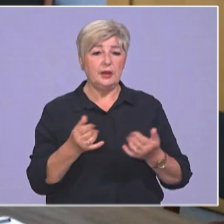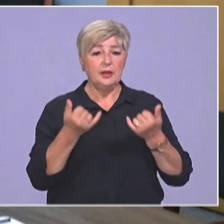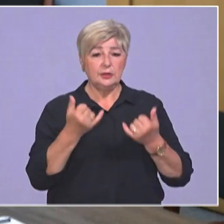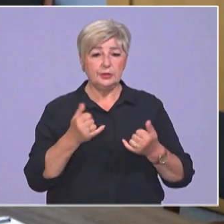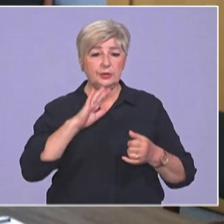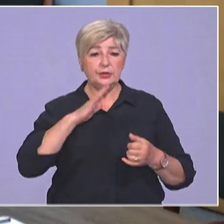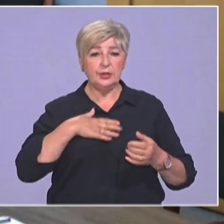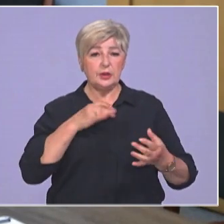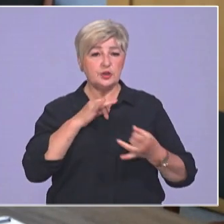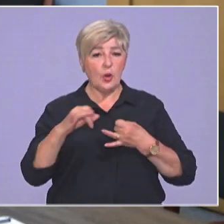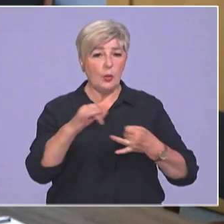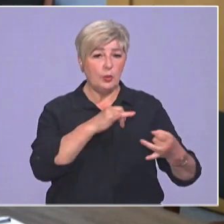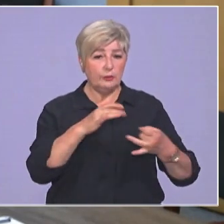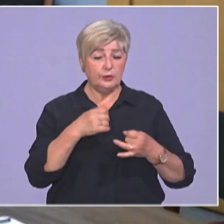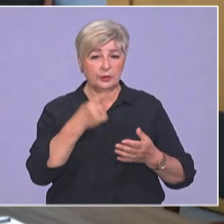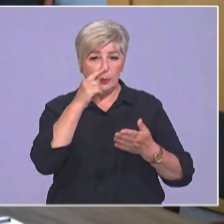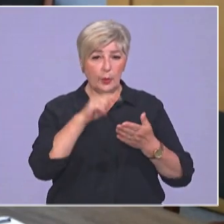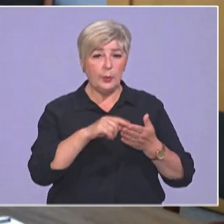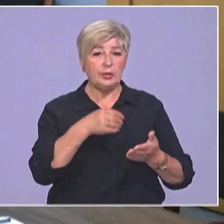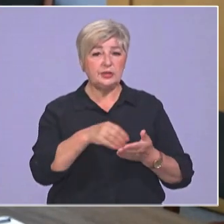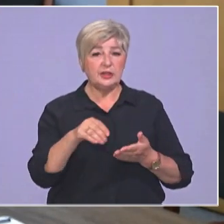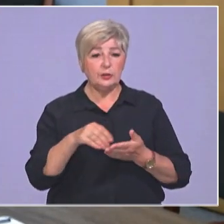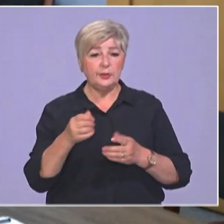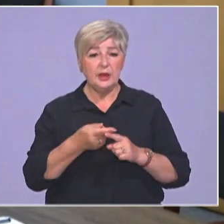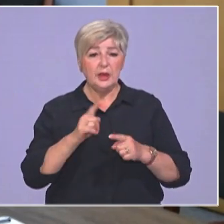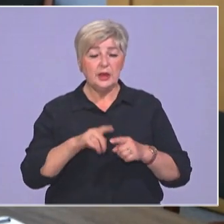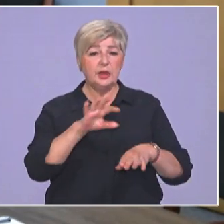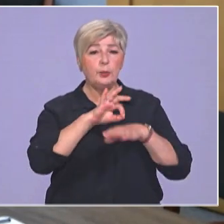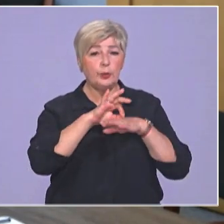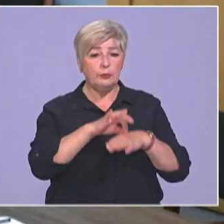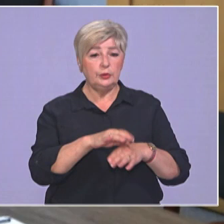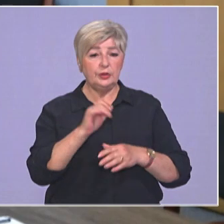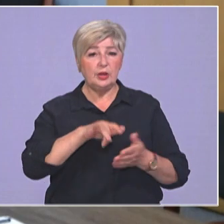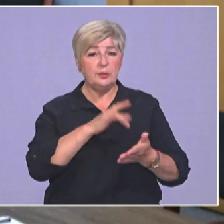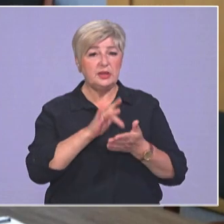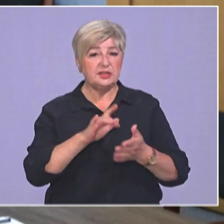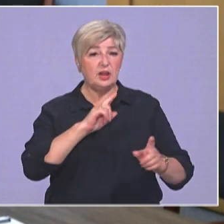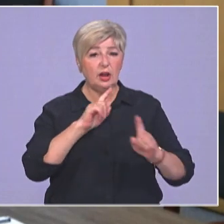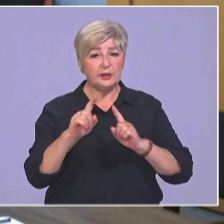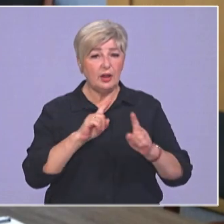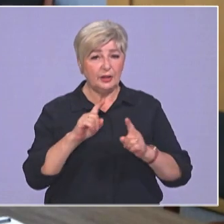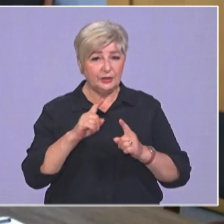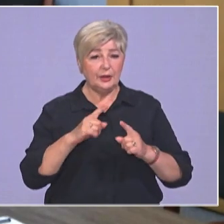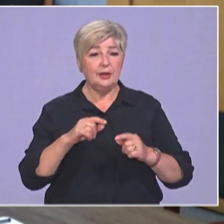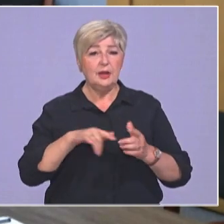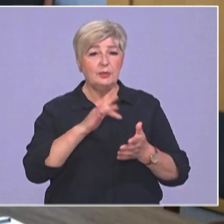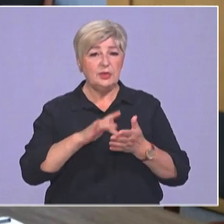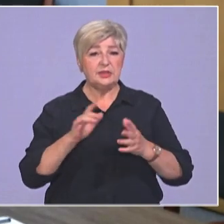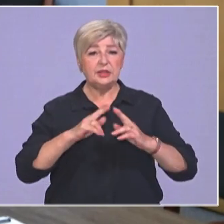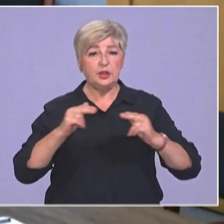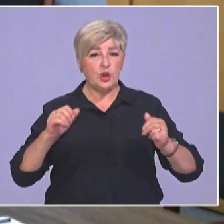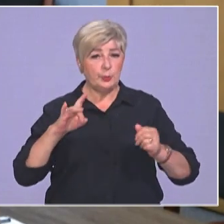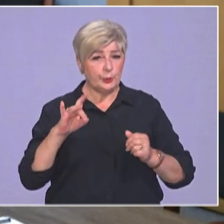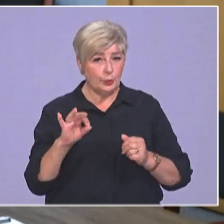наше обговорення попали закупівлі, які проводила міська рада міста Дніпро.